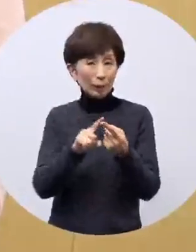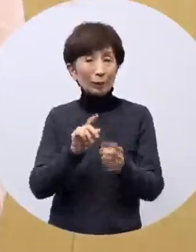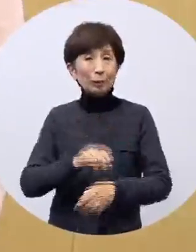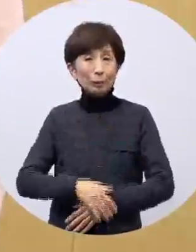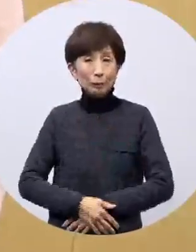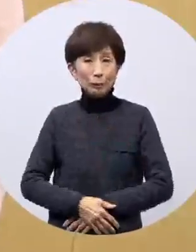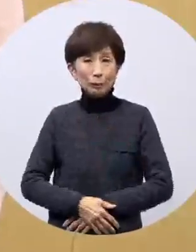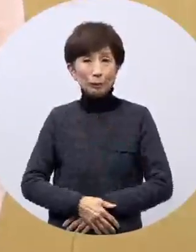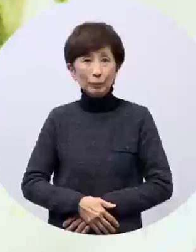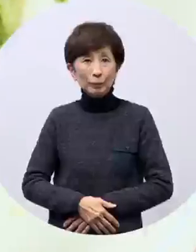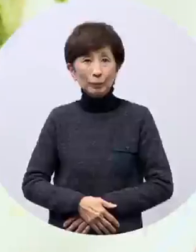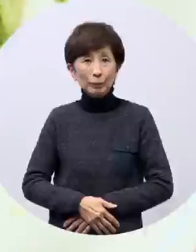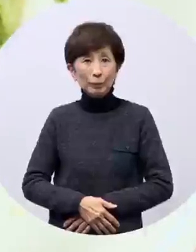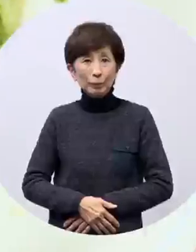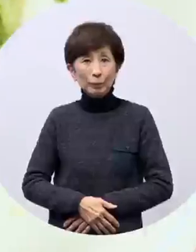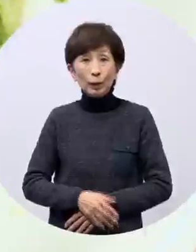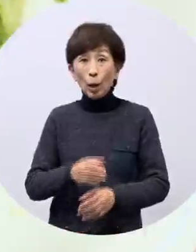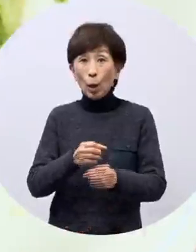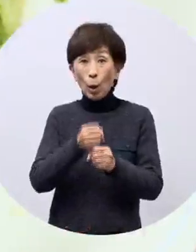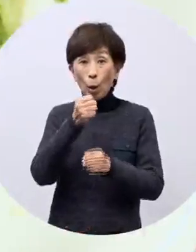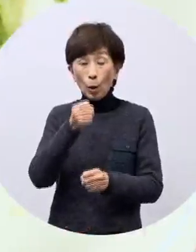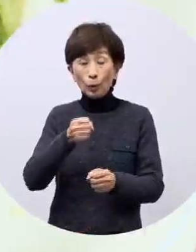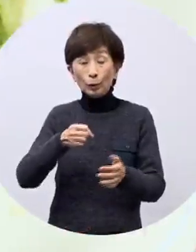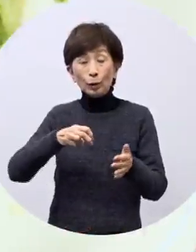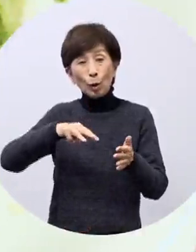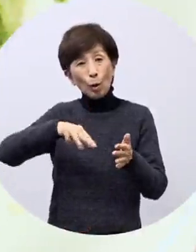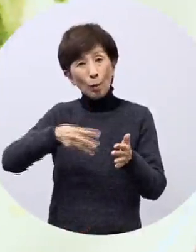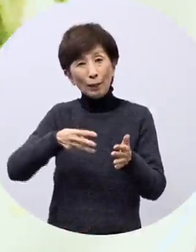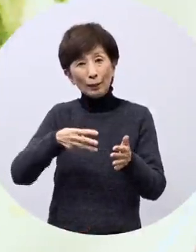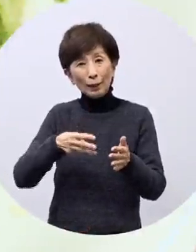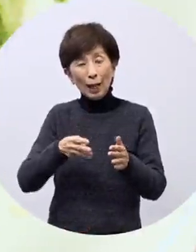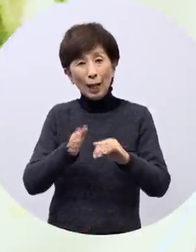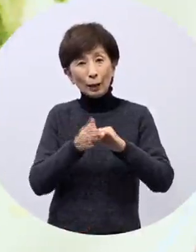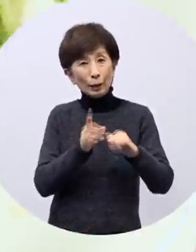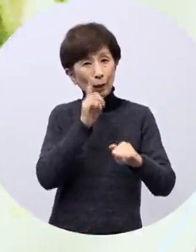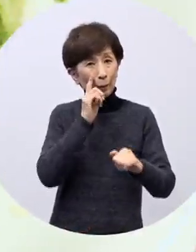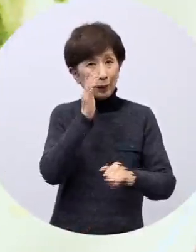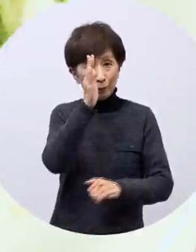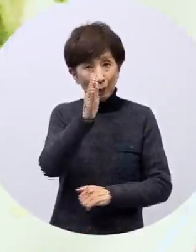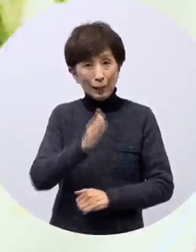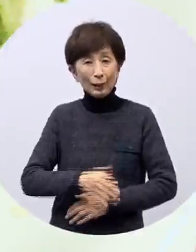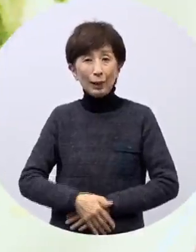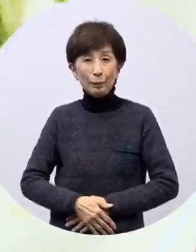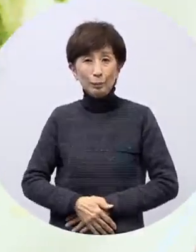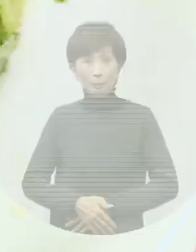。 ほうれん草の風味豊かなパスタ、お試しください。